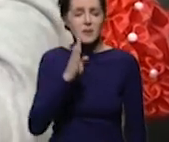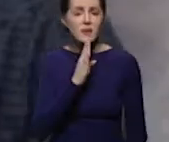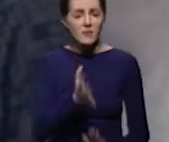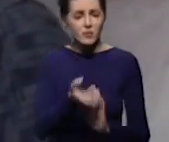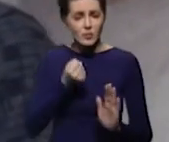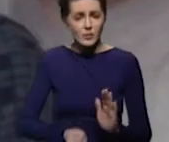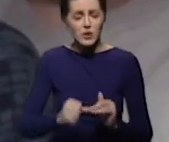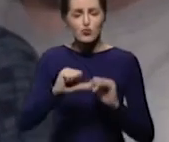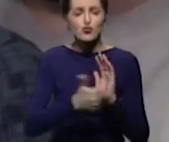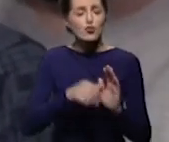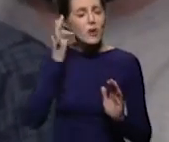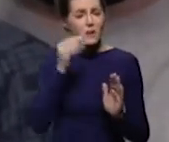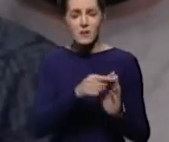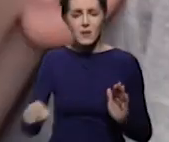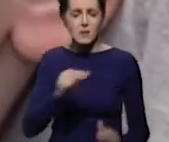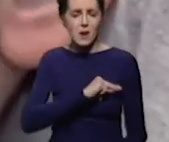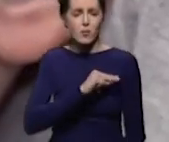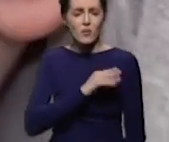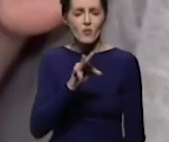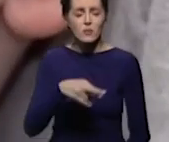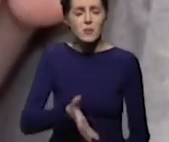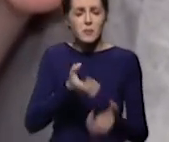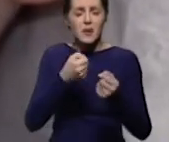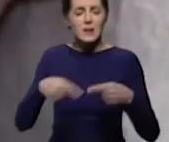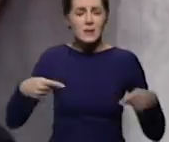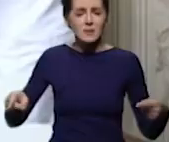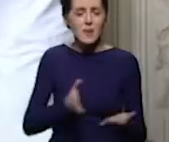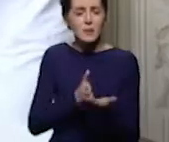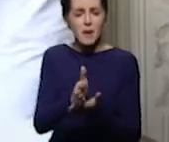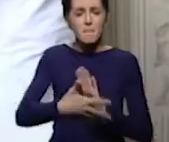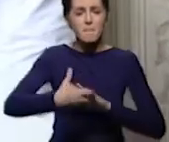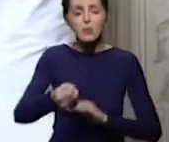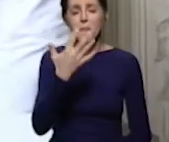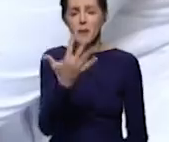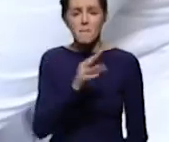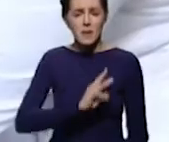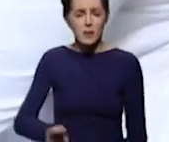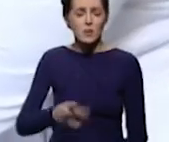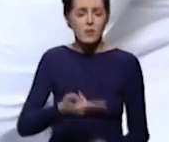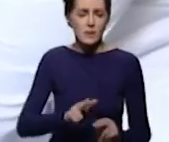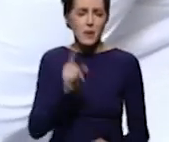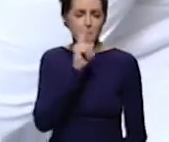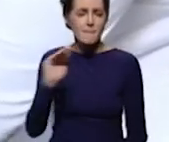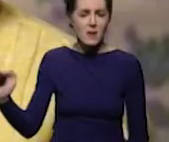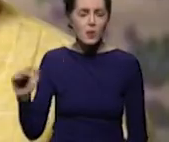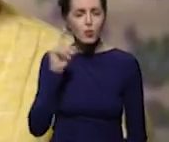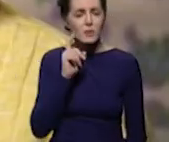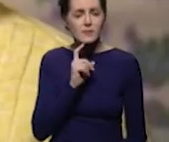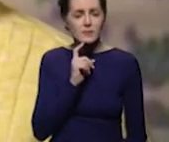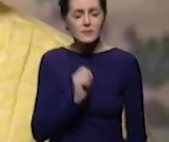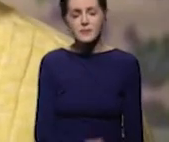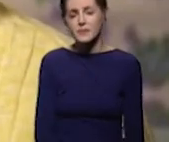За 16 років роботи фонду підтримку за різними напрямками одержали 5 мільйонів маленьких українців. Дуже